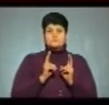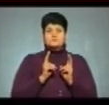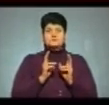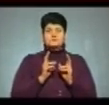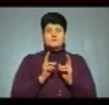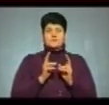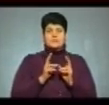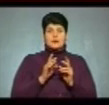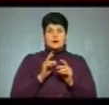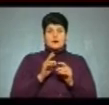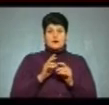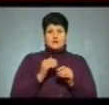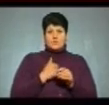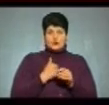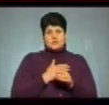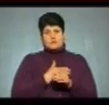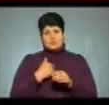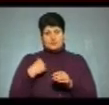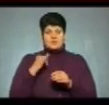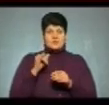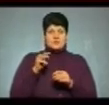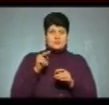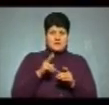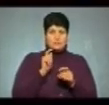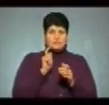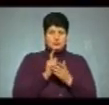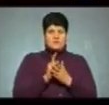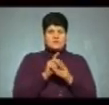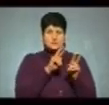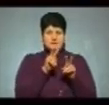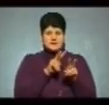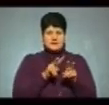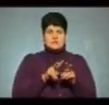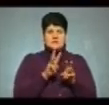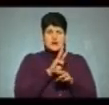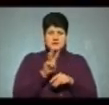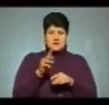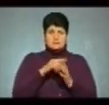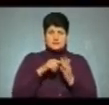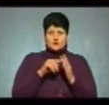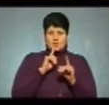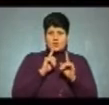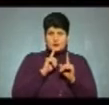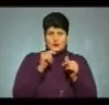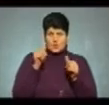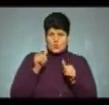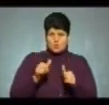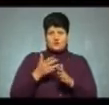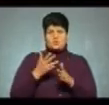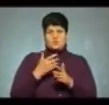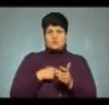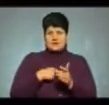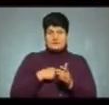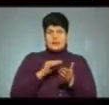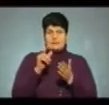повинен моніторити сайт ваш. І міської ради, і відповідно оголошення в себе на під'їздах, які розміщені на дошках оголошення. Також